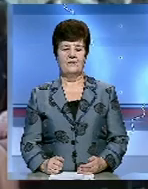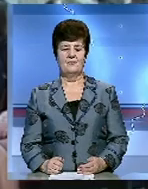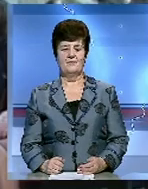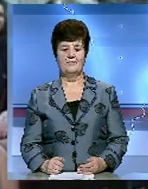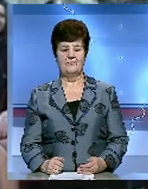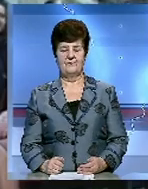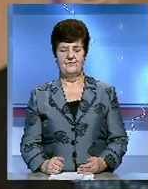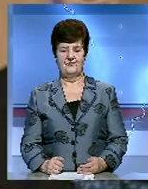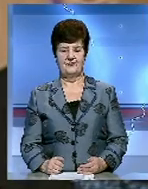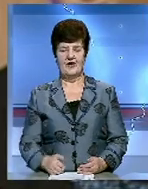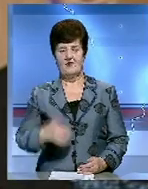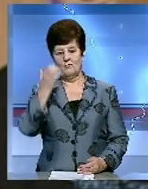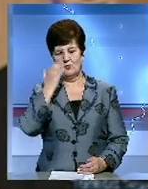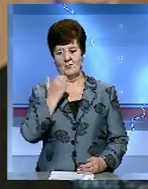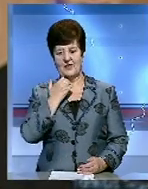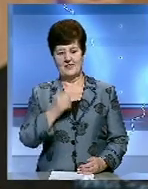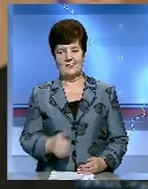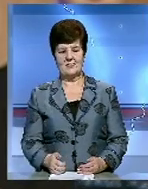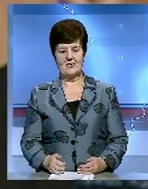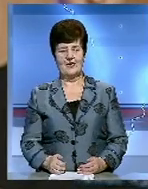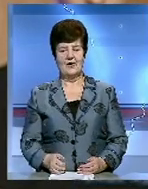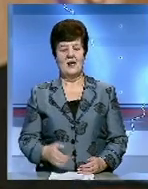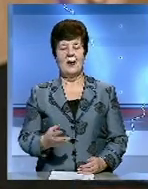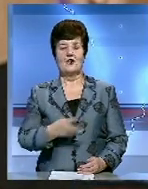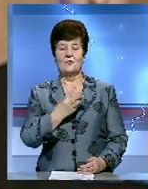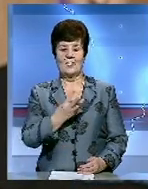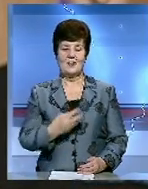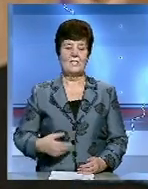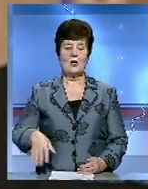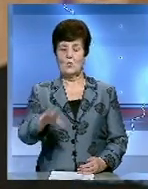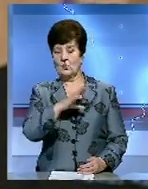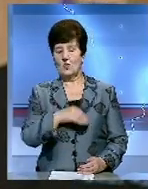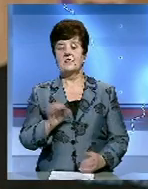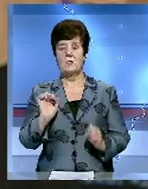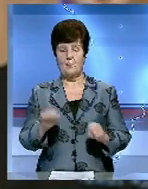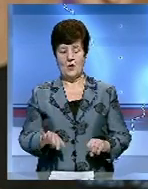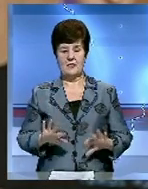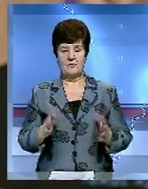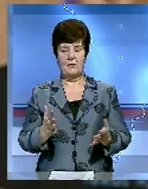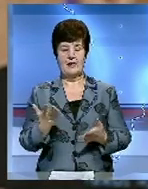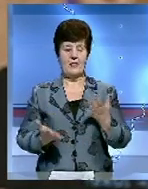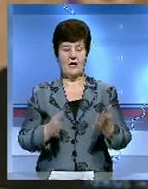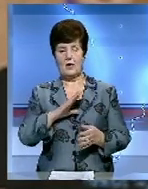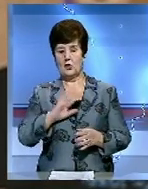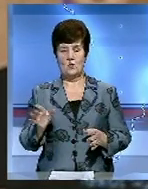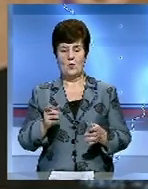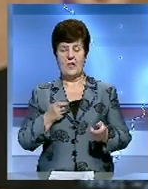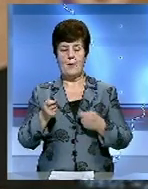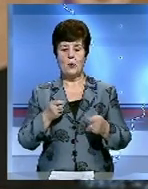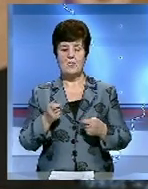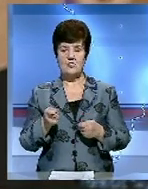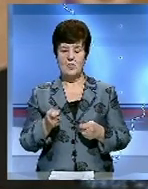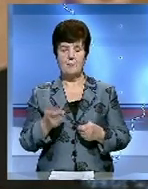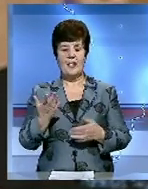Vă mulțumesc! O sarcină nedorită cu tot se poate întâmpla, dacă nu ne protejăm. Ne-am informat din filme,